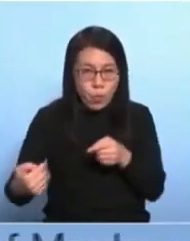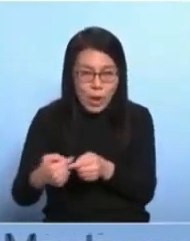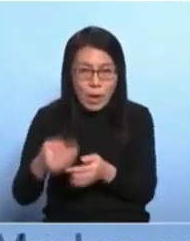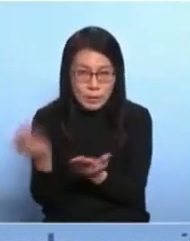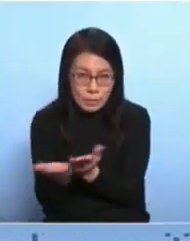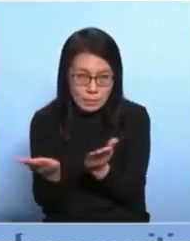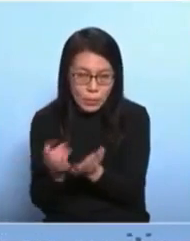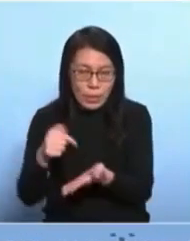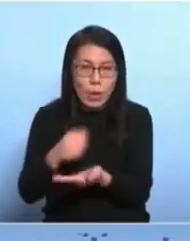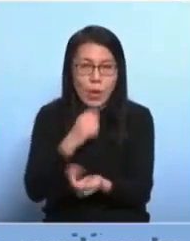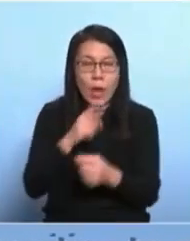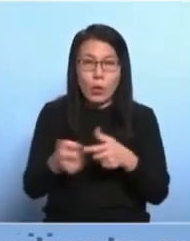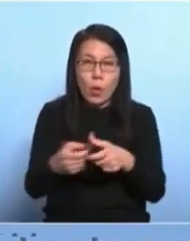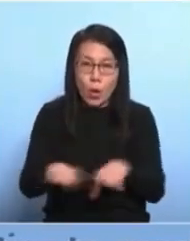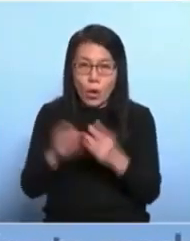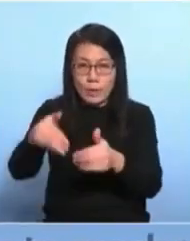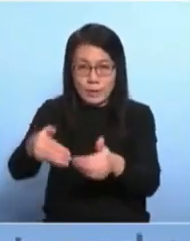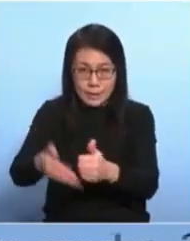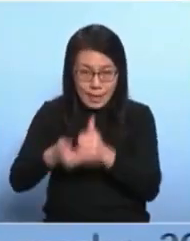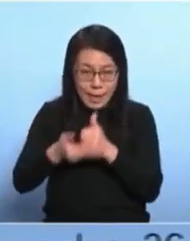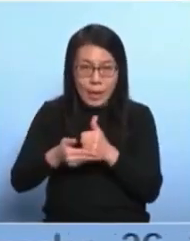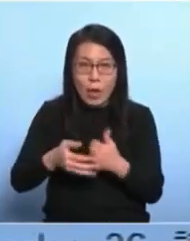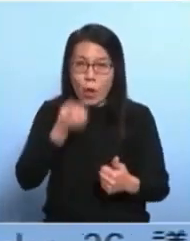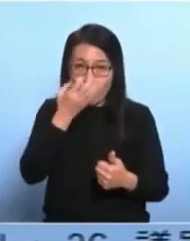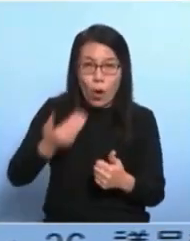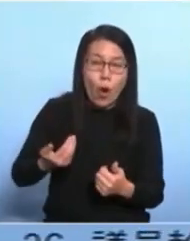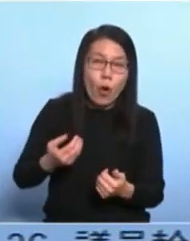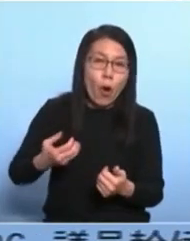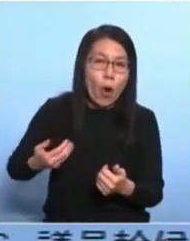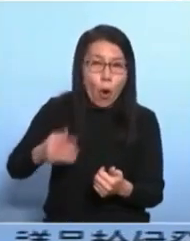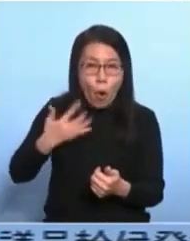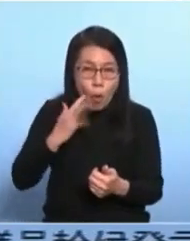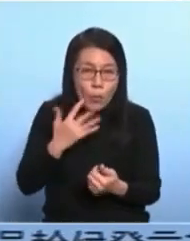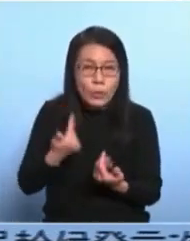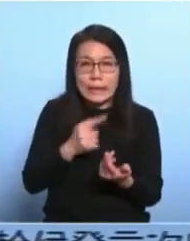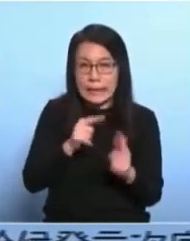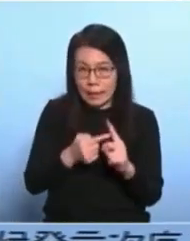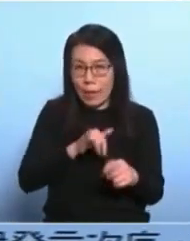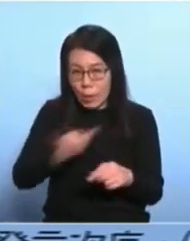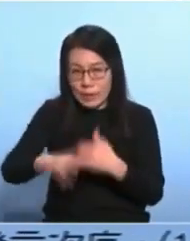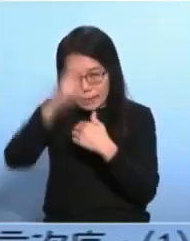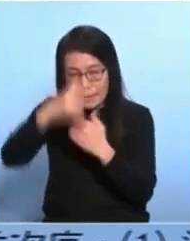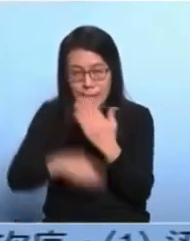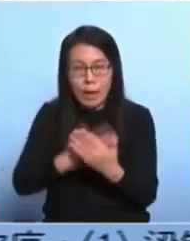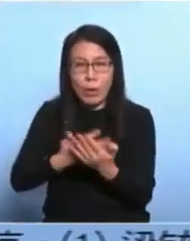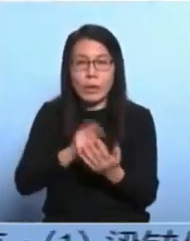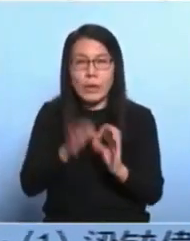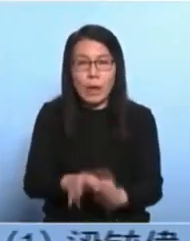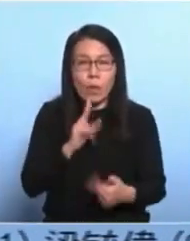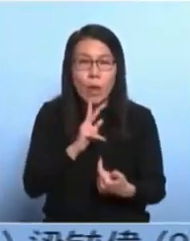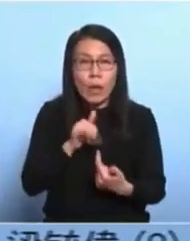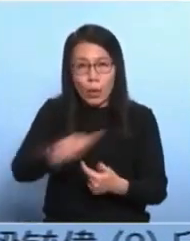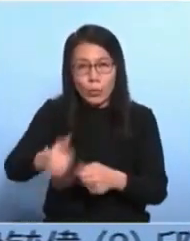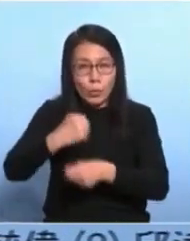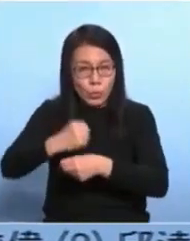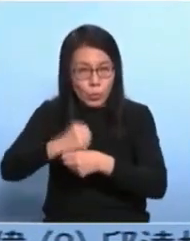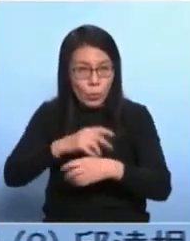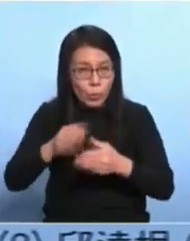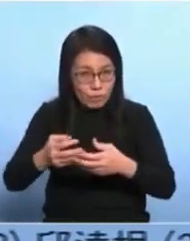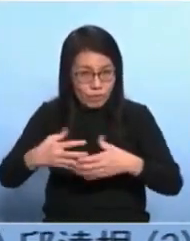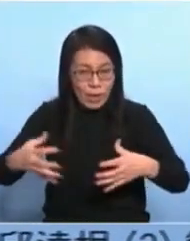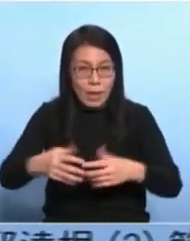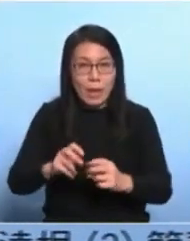單位公開招聘、港澳居民政策等等，香港人去到粵就業的空間亦都是持續拓展，加上